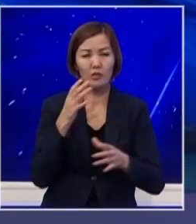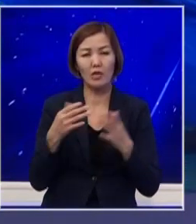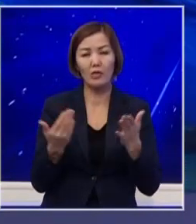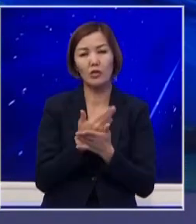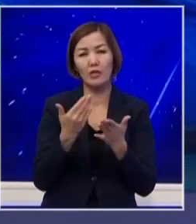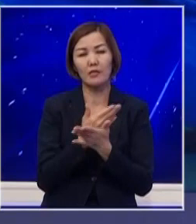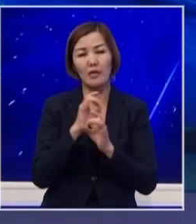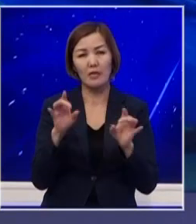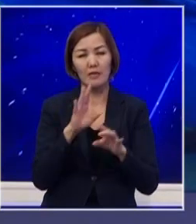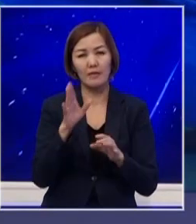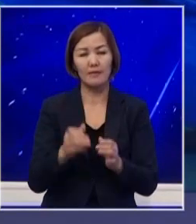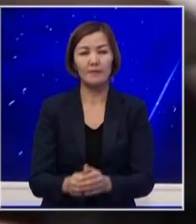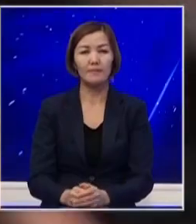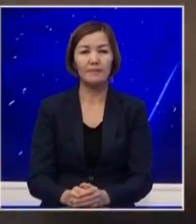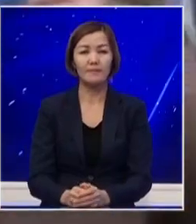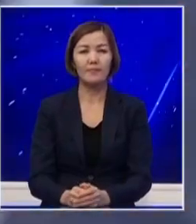Жахан жаңалықтарында.